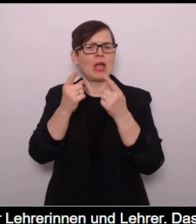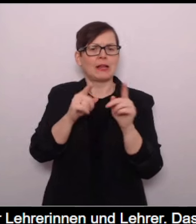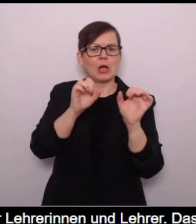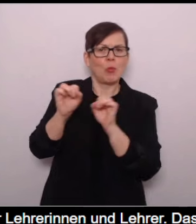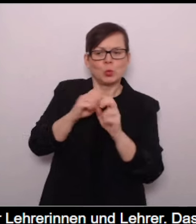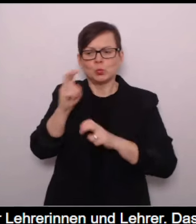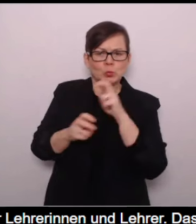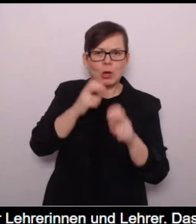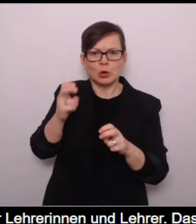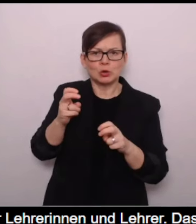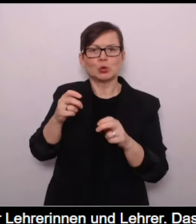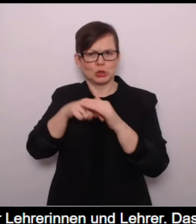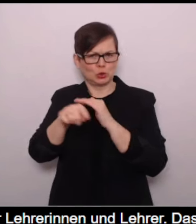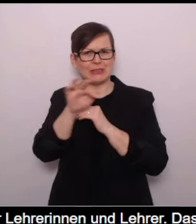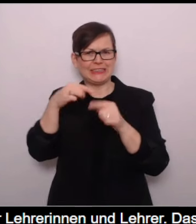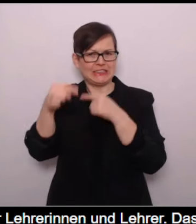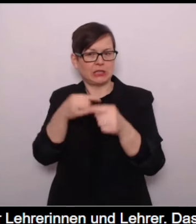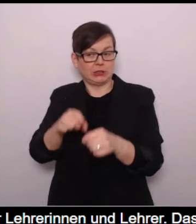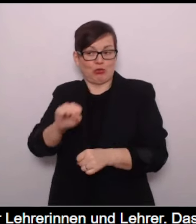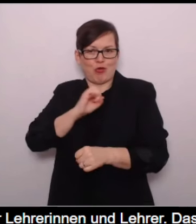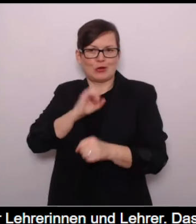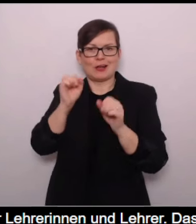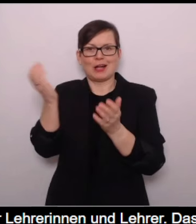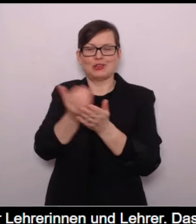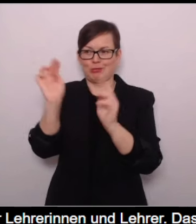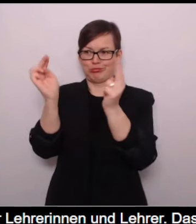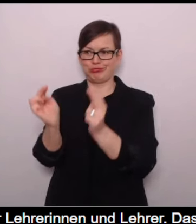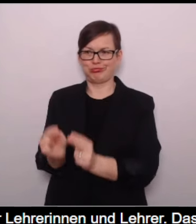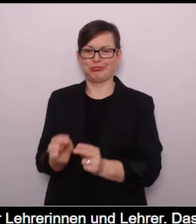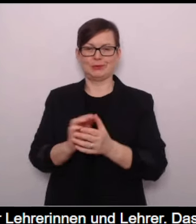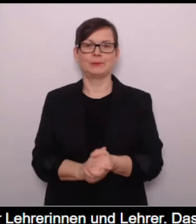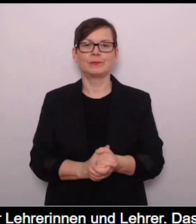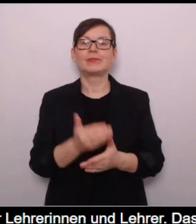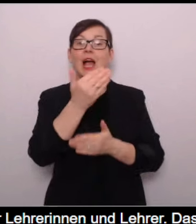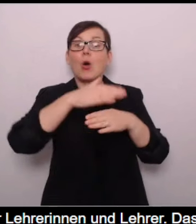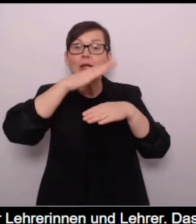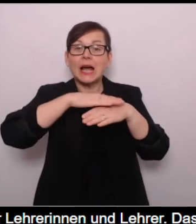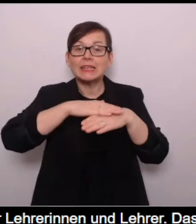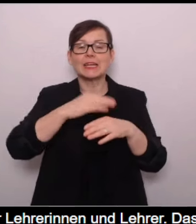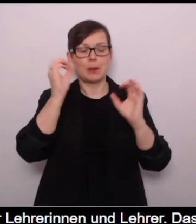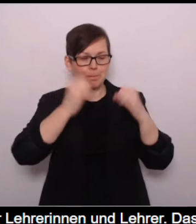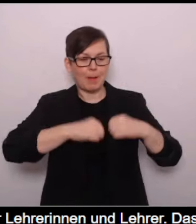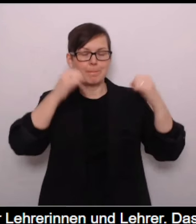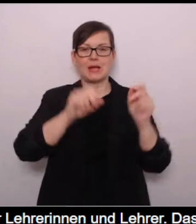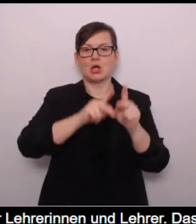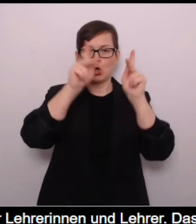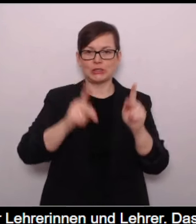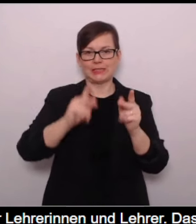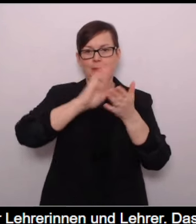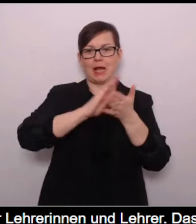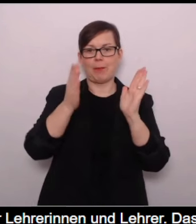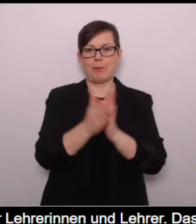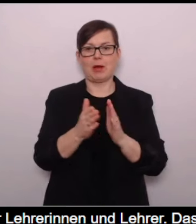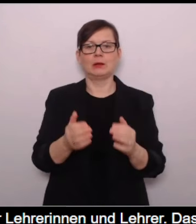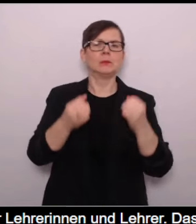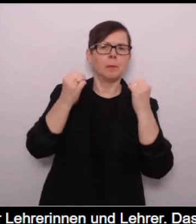insbesondere durch Entbürokratisierung, künstliche Intelligenz und der Nutzung der Möglichkeiten, die uns da im Weg der Digitalisierung gegeben werden. Auch bei